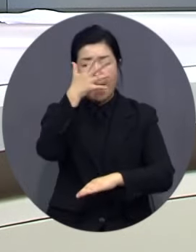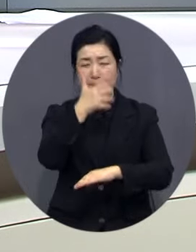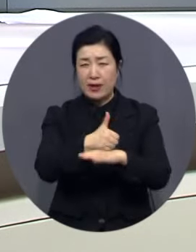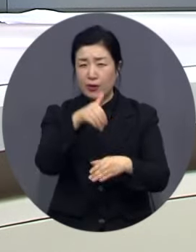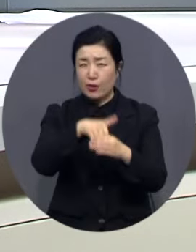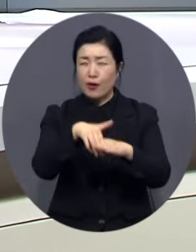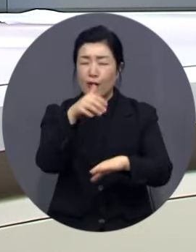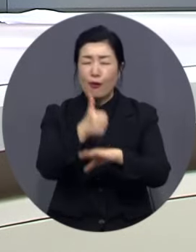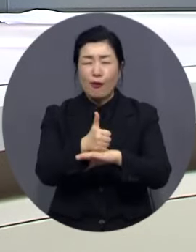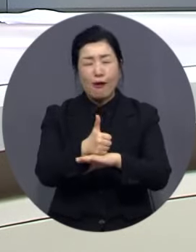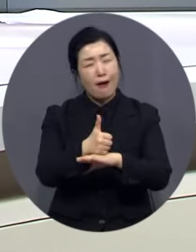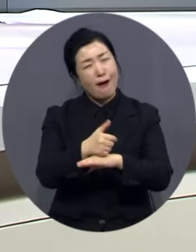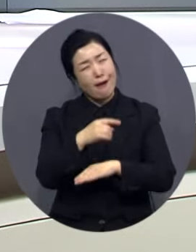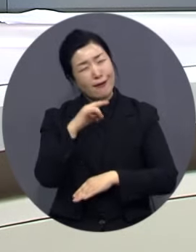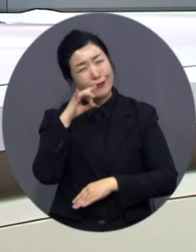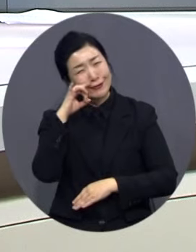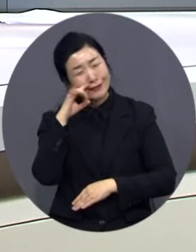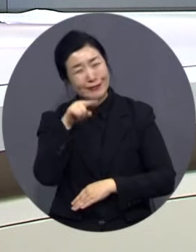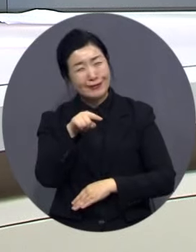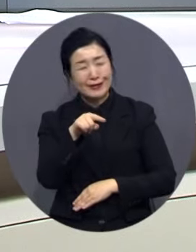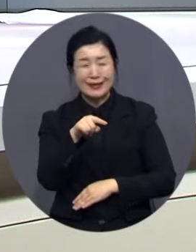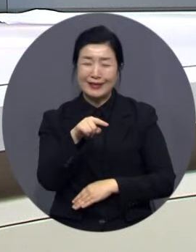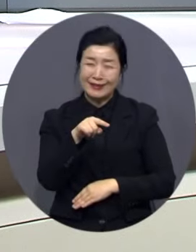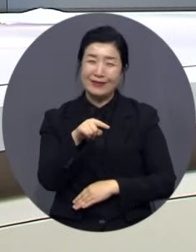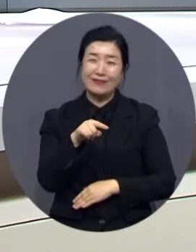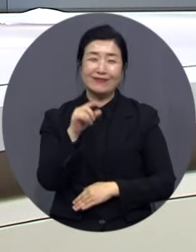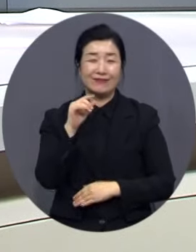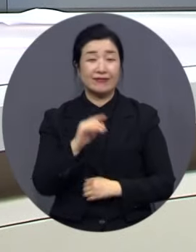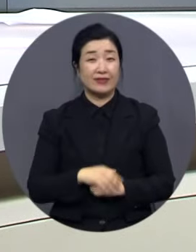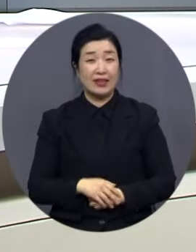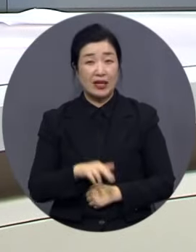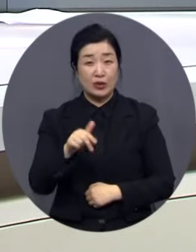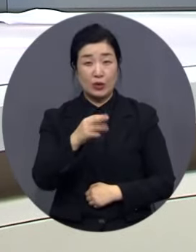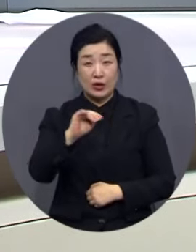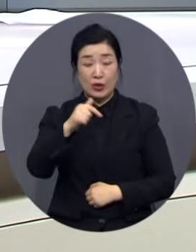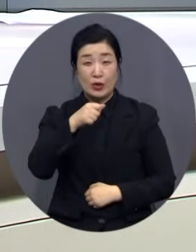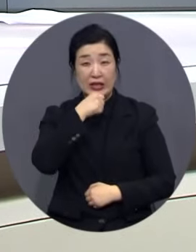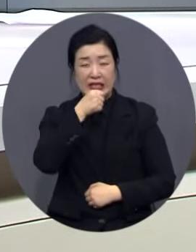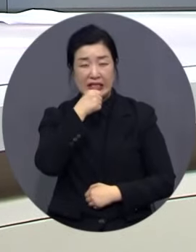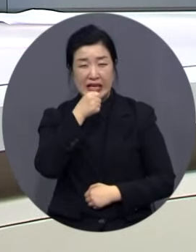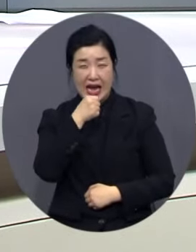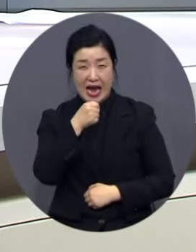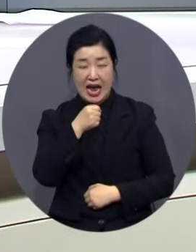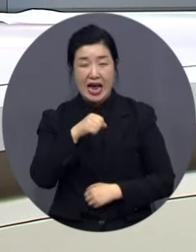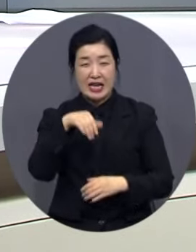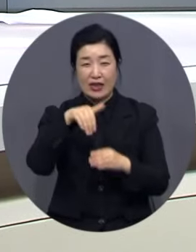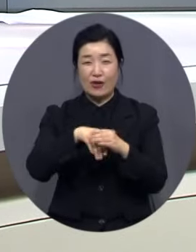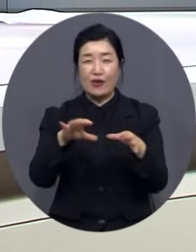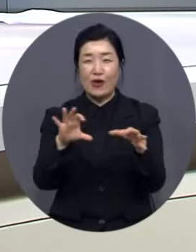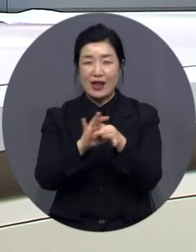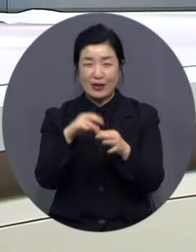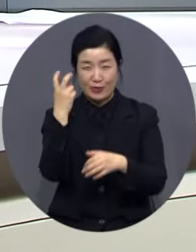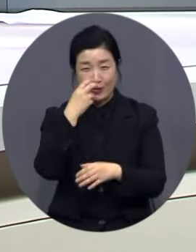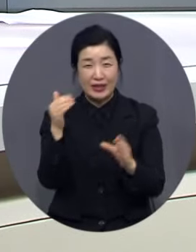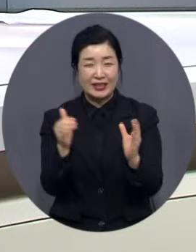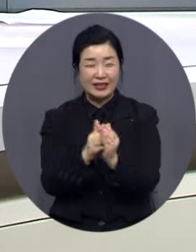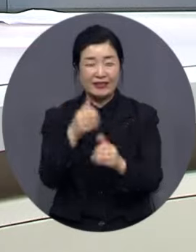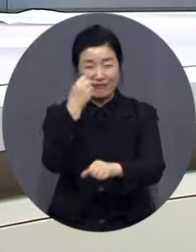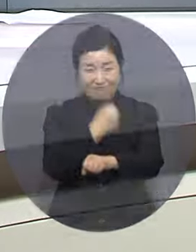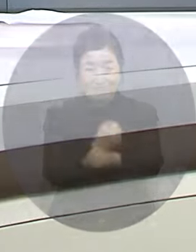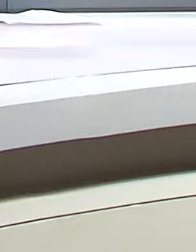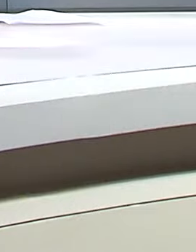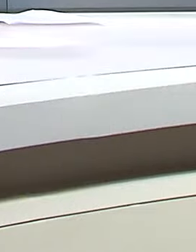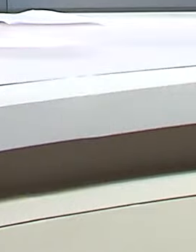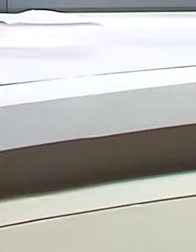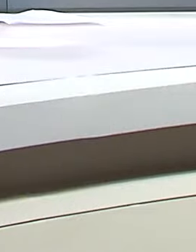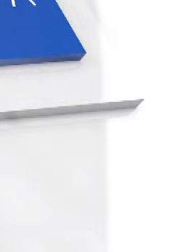어떻게 나올지 굉장히 좀 궁금해지는 부분이기도 합니다 자 오늘 조인호 기자와 함께 이번 선거 판세 한번 분석을 해 봤습니다 조기자님 수고 많으셨습니다